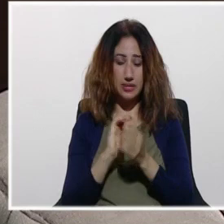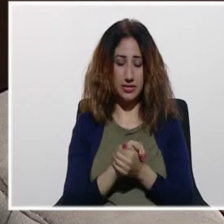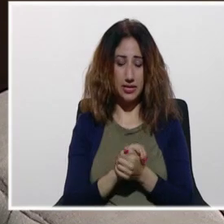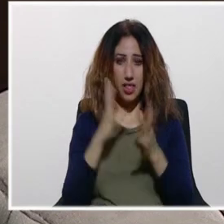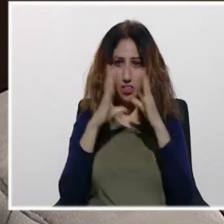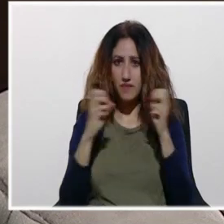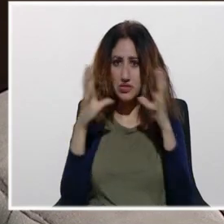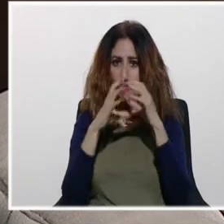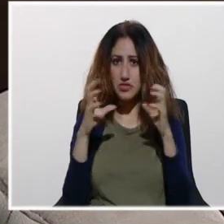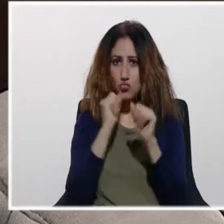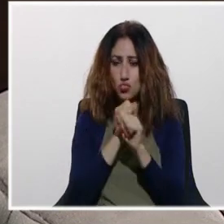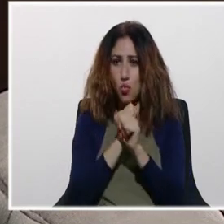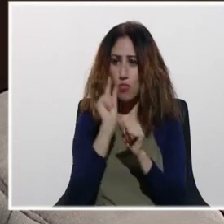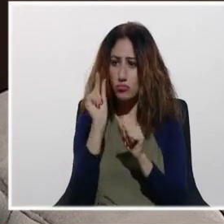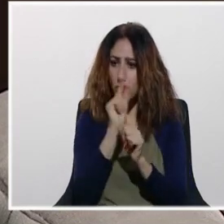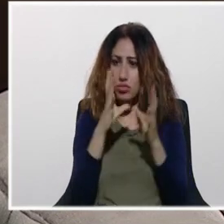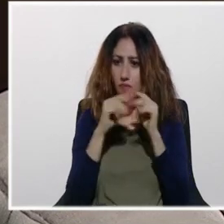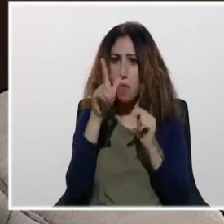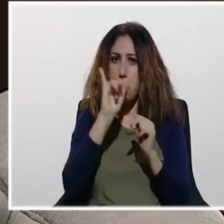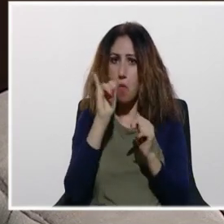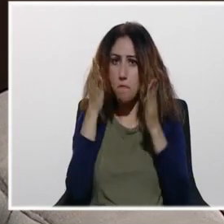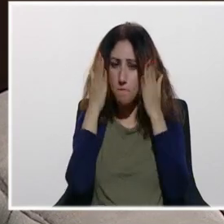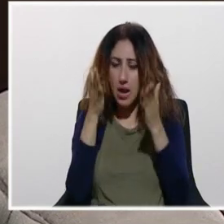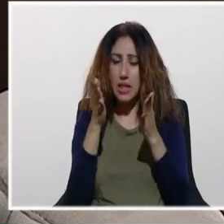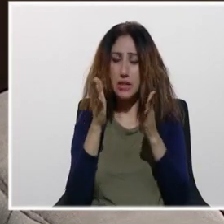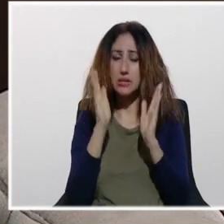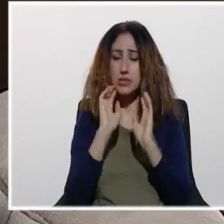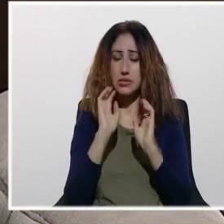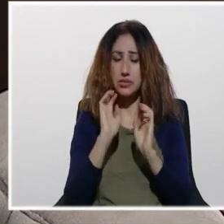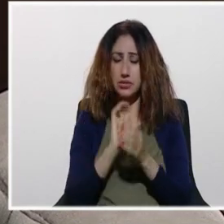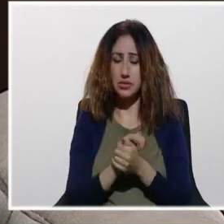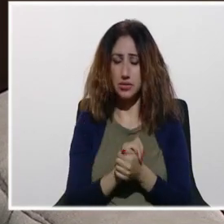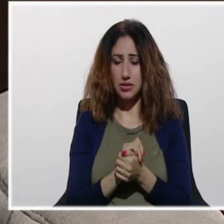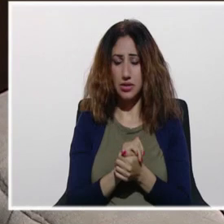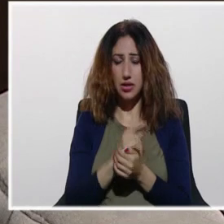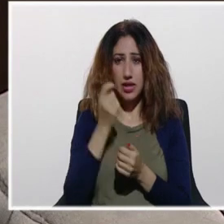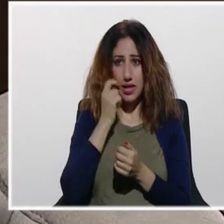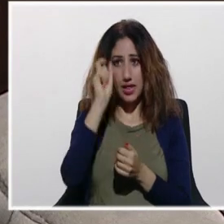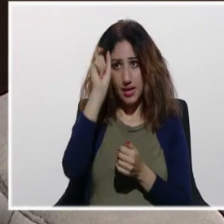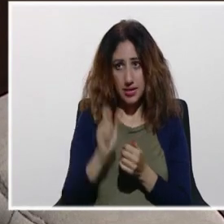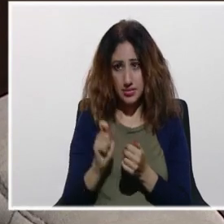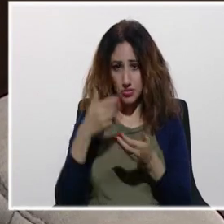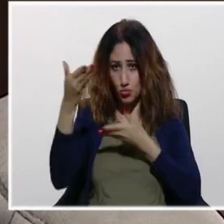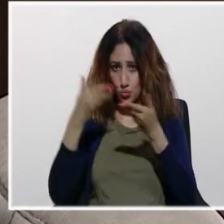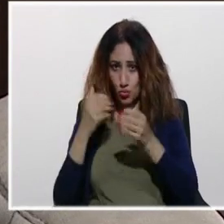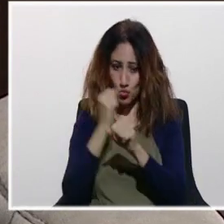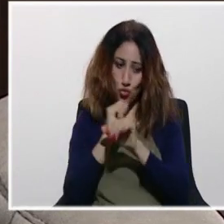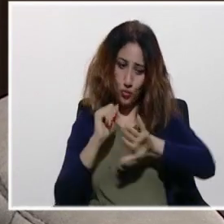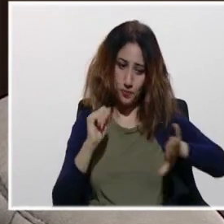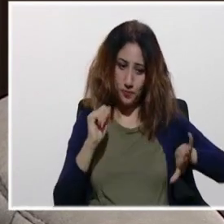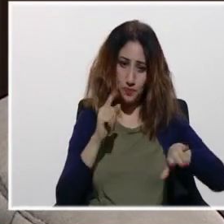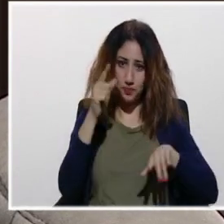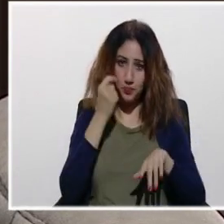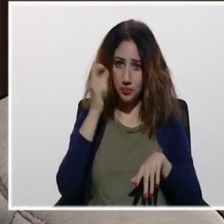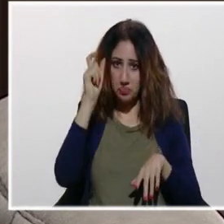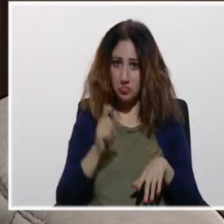بكل تفاصيل المهنه الفنيه بشكل كبير قوي. على المستوى الانساني طبعا يعني انسان